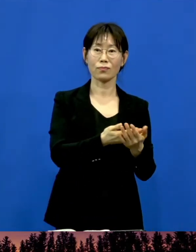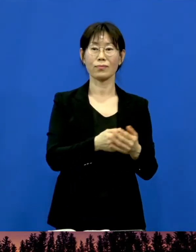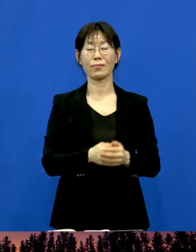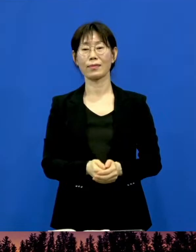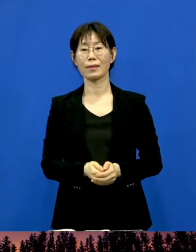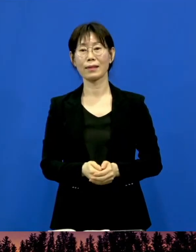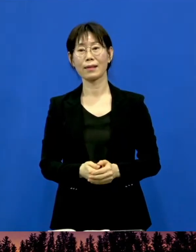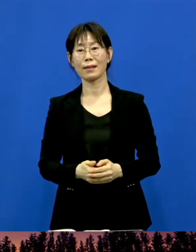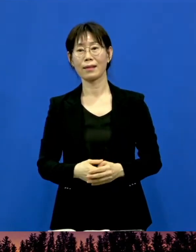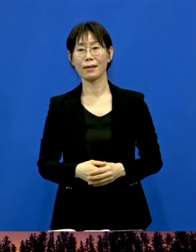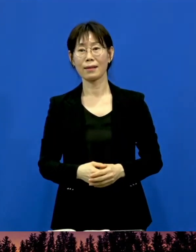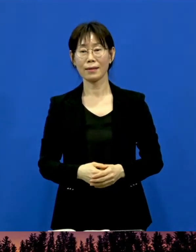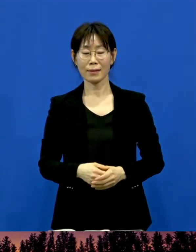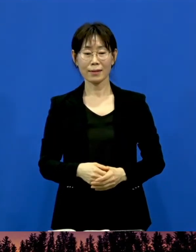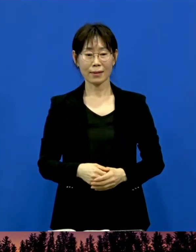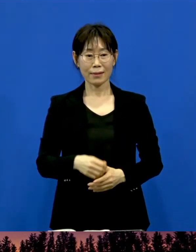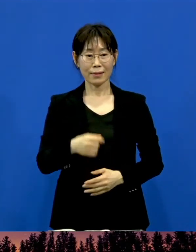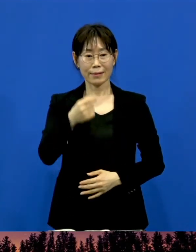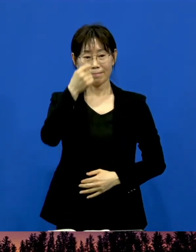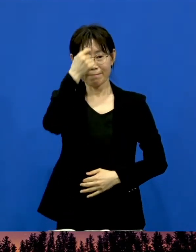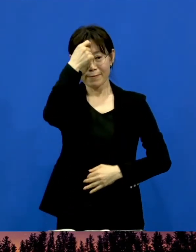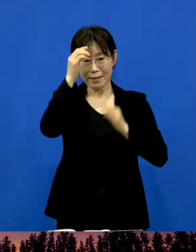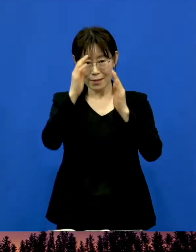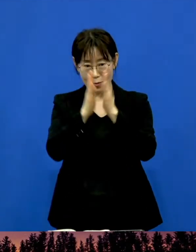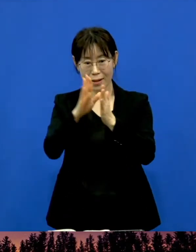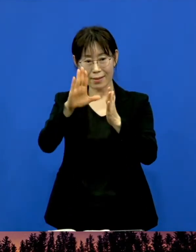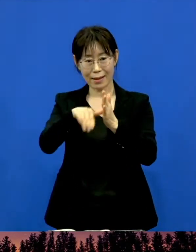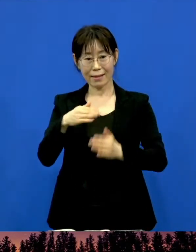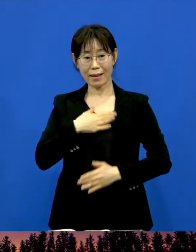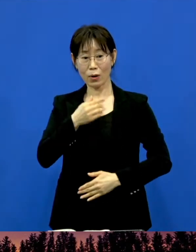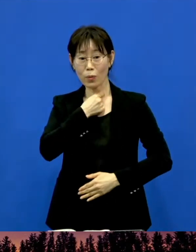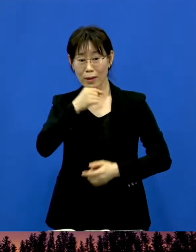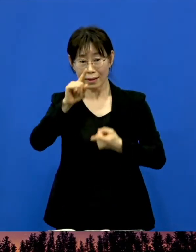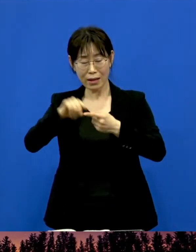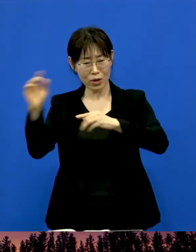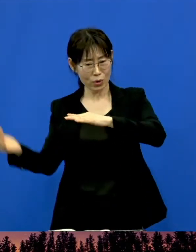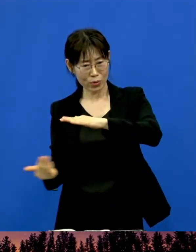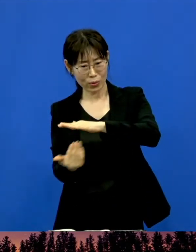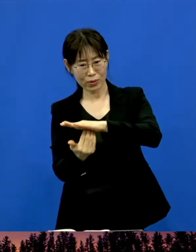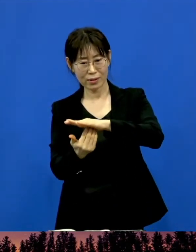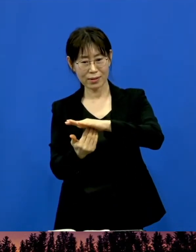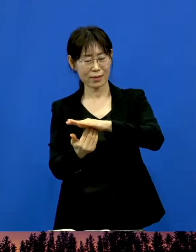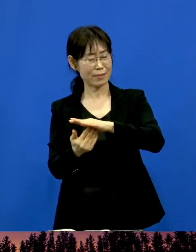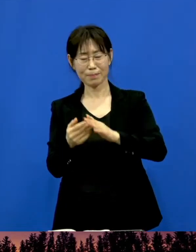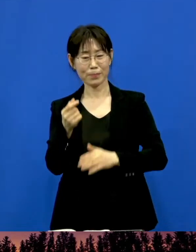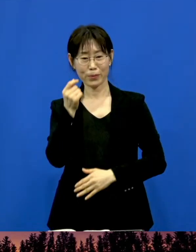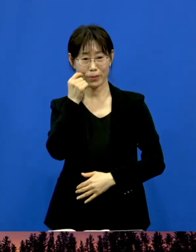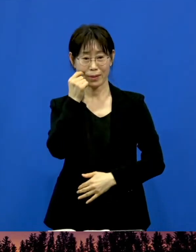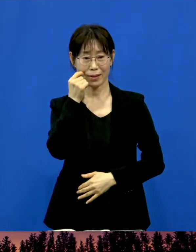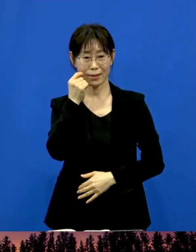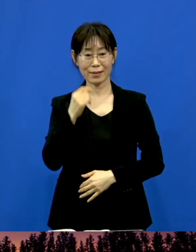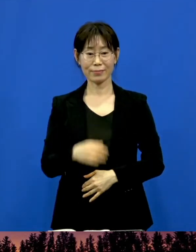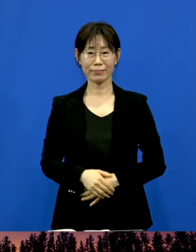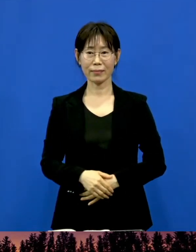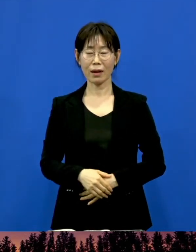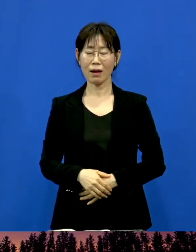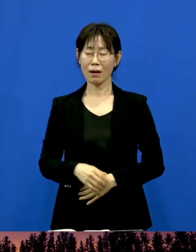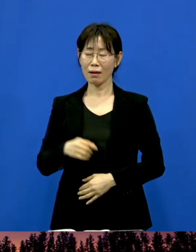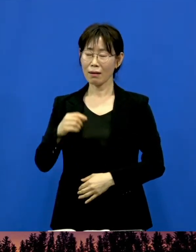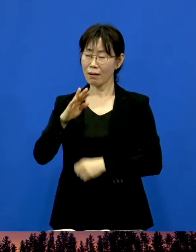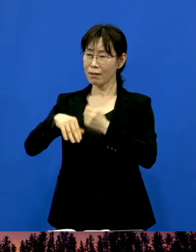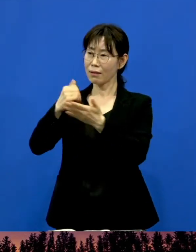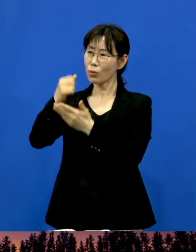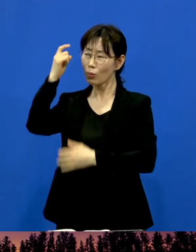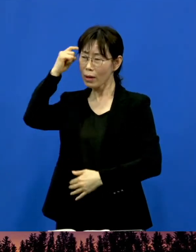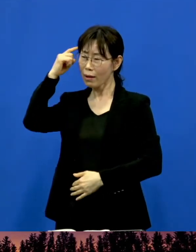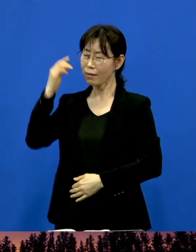여러분, 기도하는 할 때 내가 원하는 대로 이루어지지 않습니다. 우리는 그때 힘들어하죠. 왜 하나님은 나의 기도에 응답해 주지